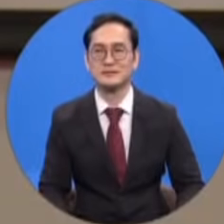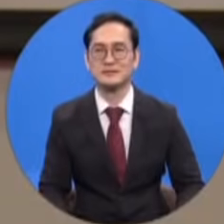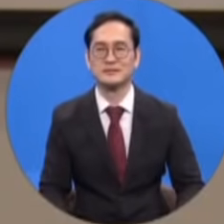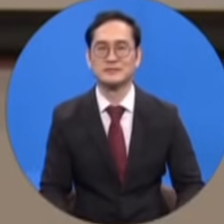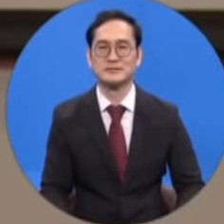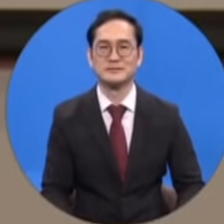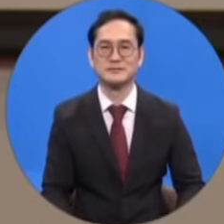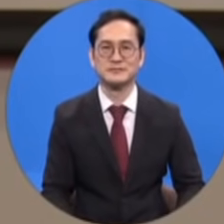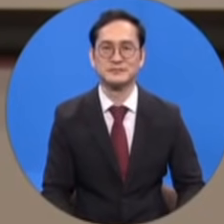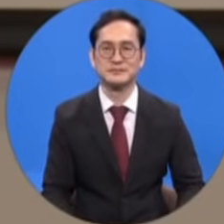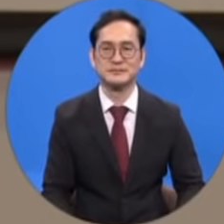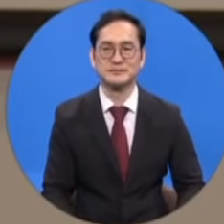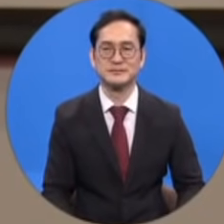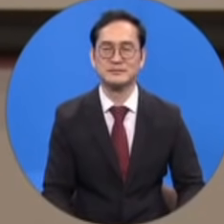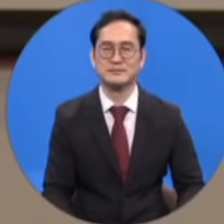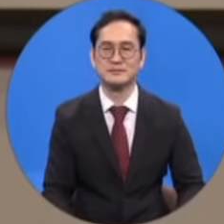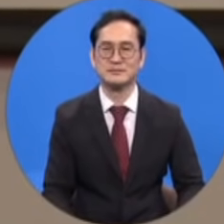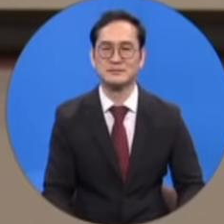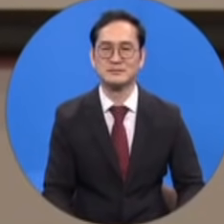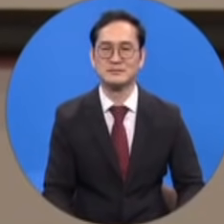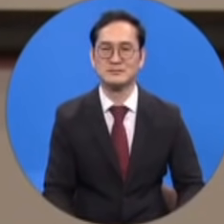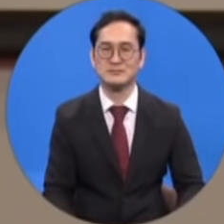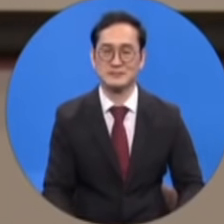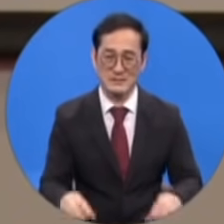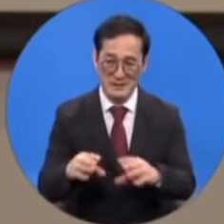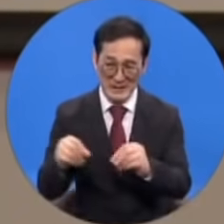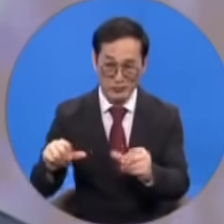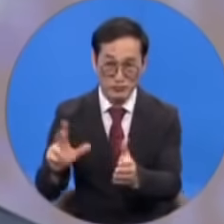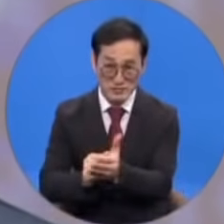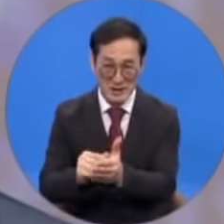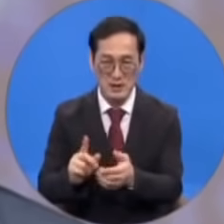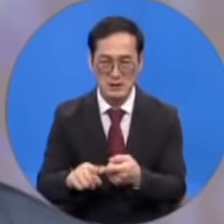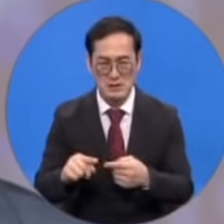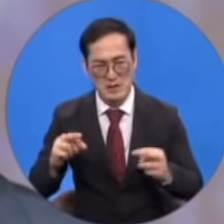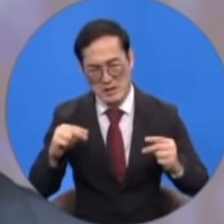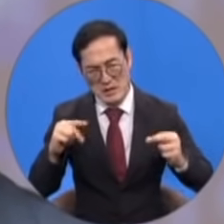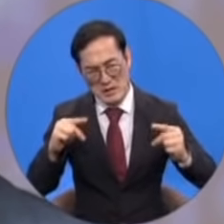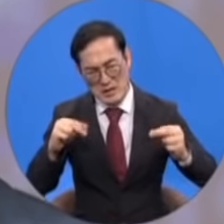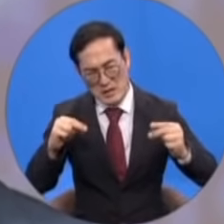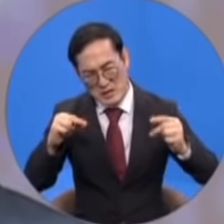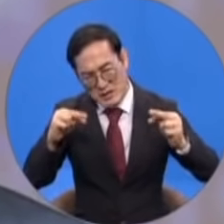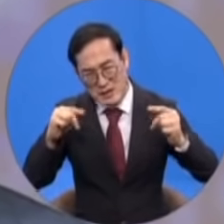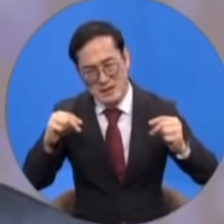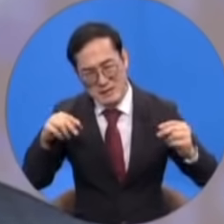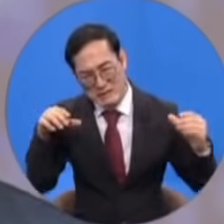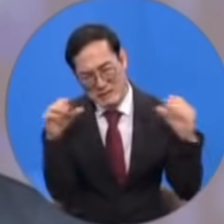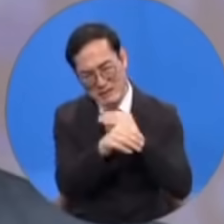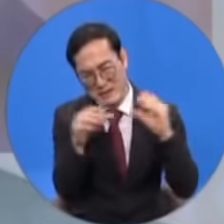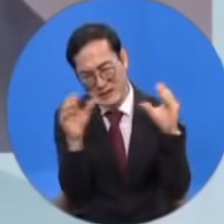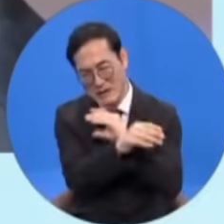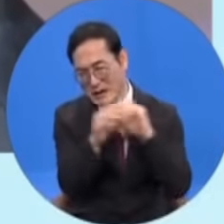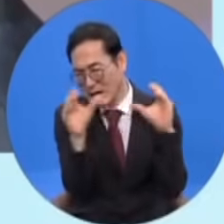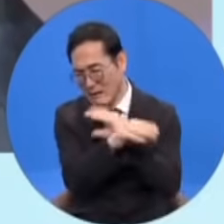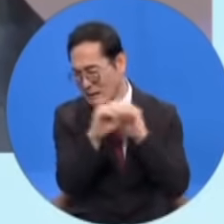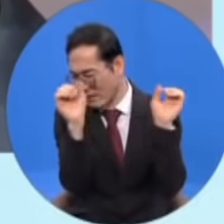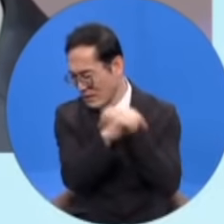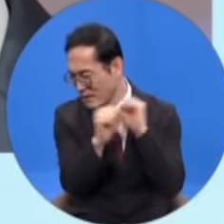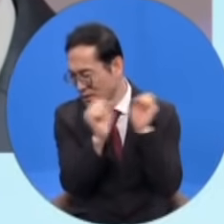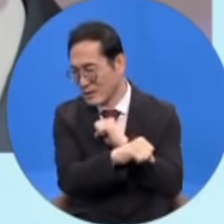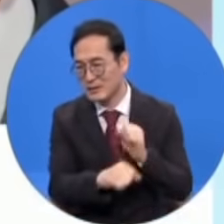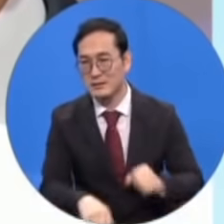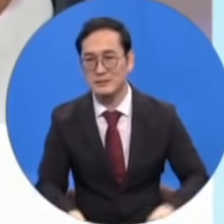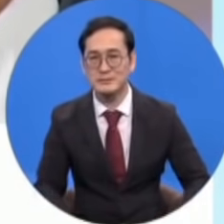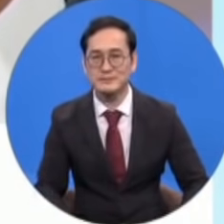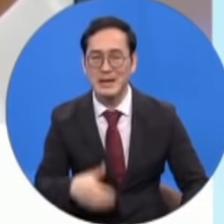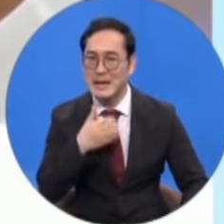하고 있는건데 그만큼 이사 아래에서 강하게 붓고 있다고 보세요 왜냐하면 물러설 수 없는 그런 상황이라고 보이거든요 양측 다 물러 설수 없는